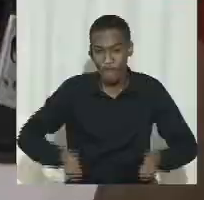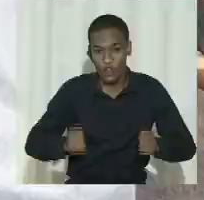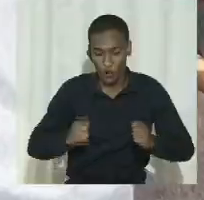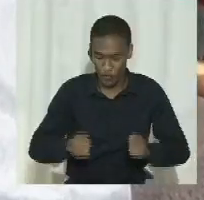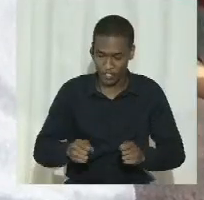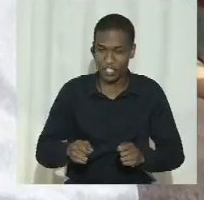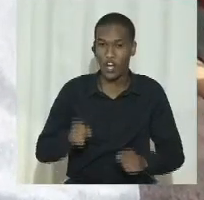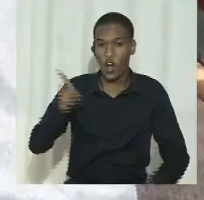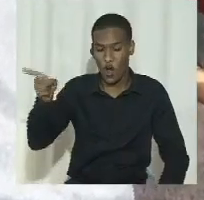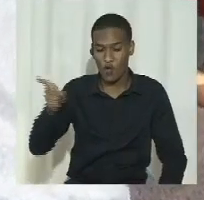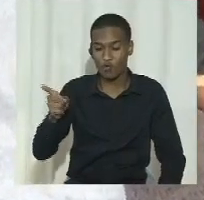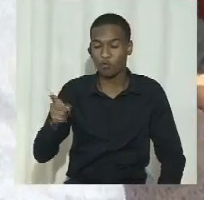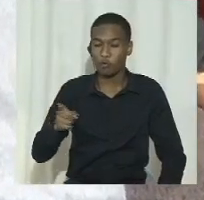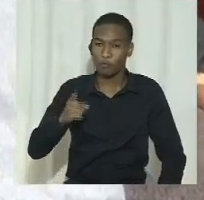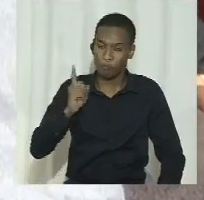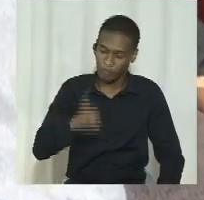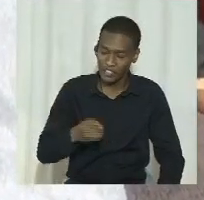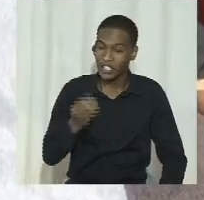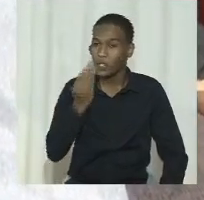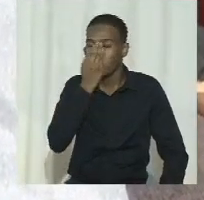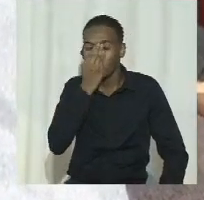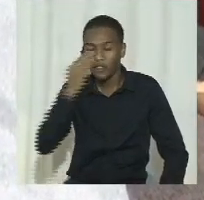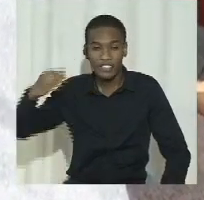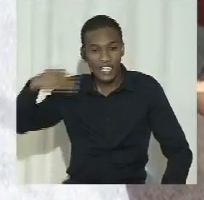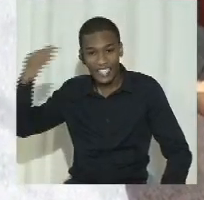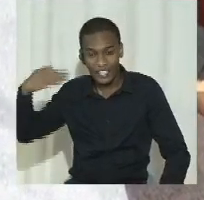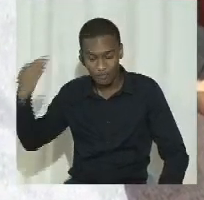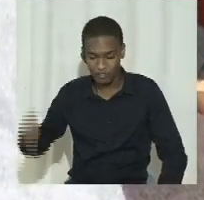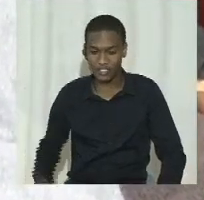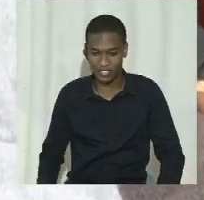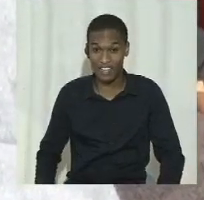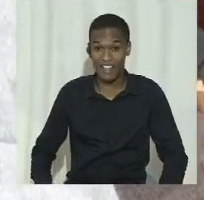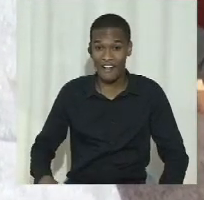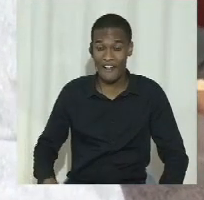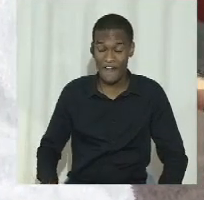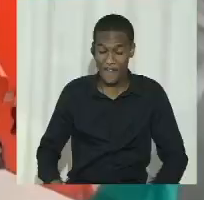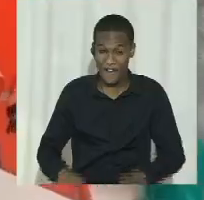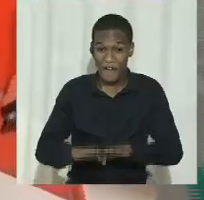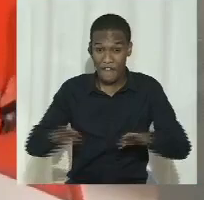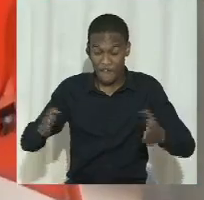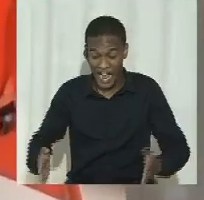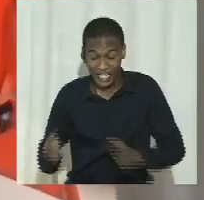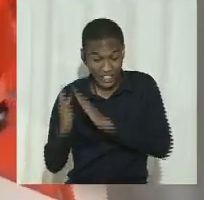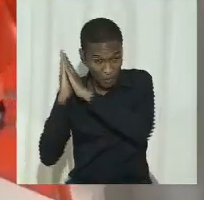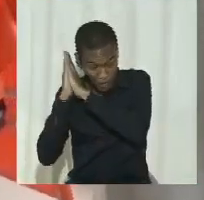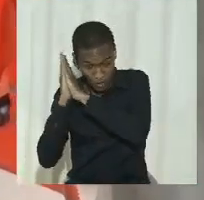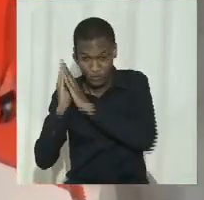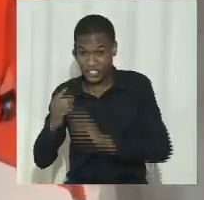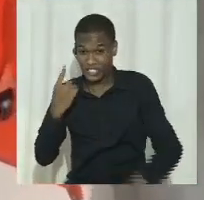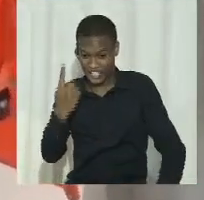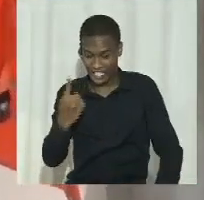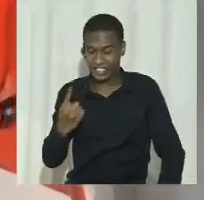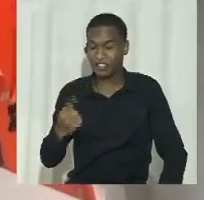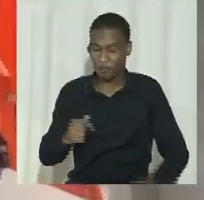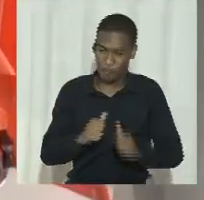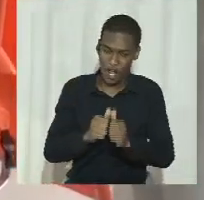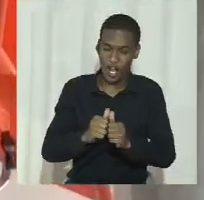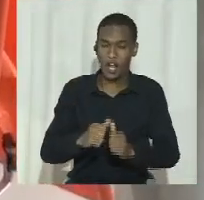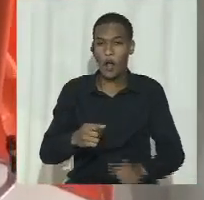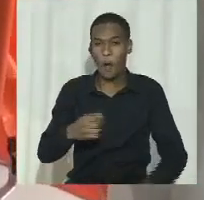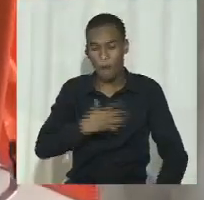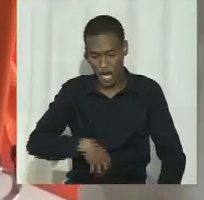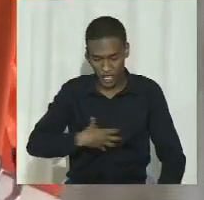tsabona ny concentrateur d'oxygène ny fandriana iray misy marary iray dia miaraka amin'ny concentrateur d'oxygène